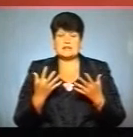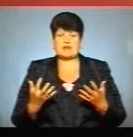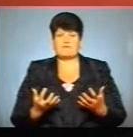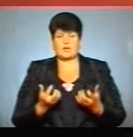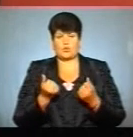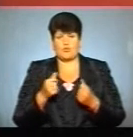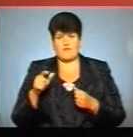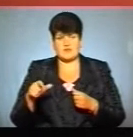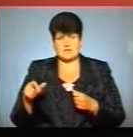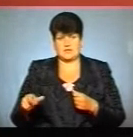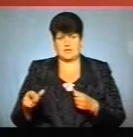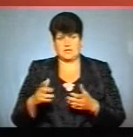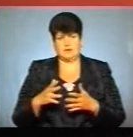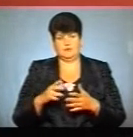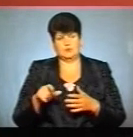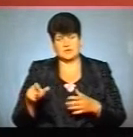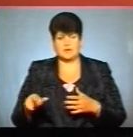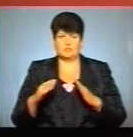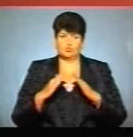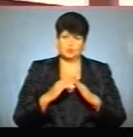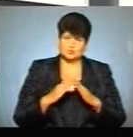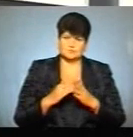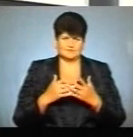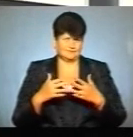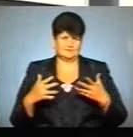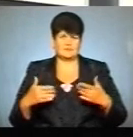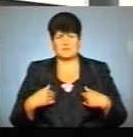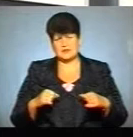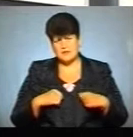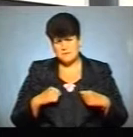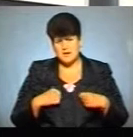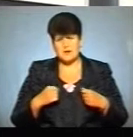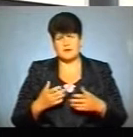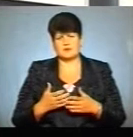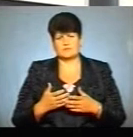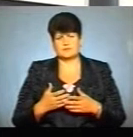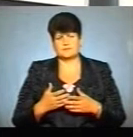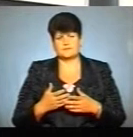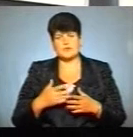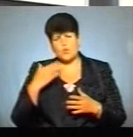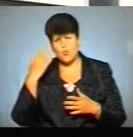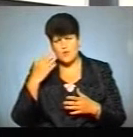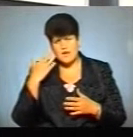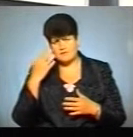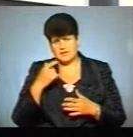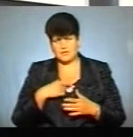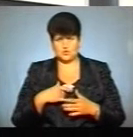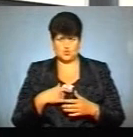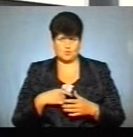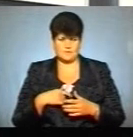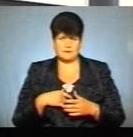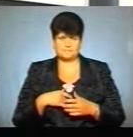є населених пунктів, будинків і так далі? Ми намагаємося, звичайно, так уявити собі